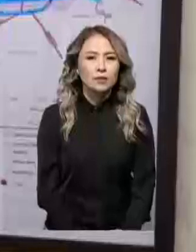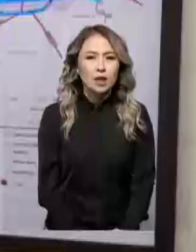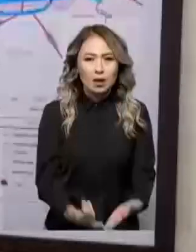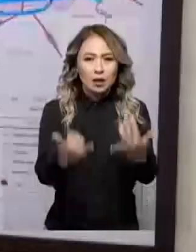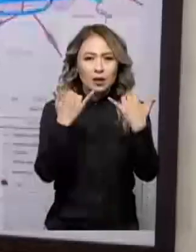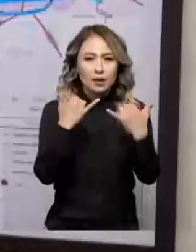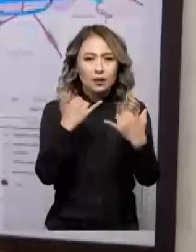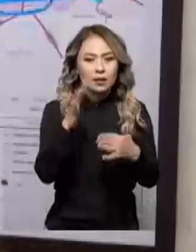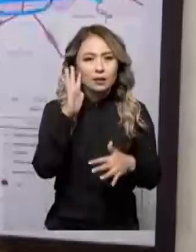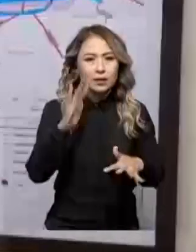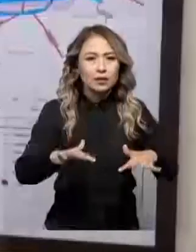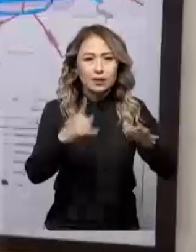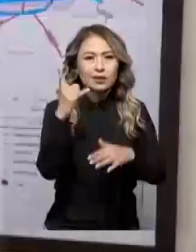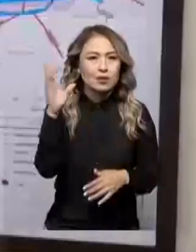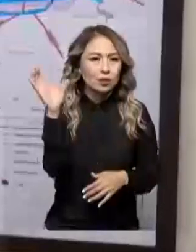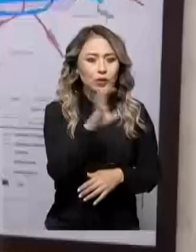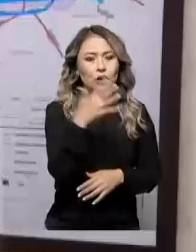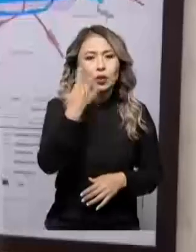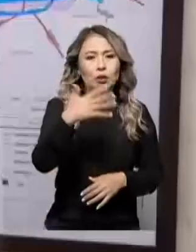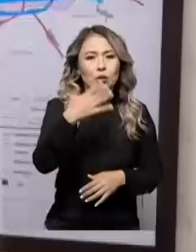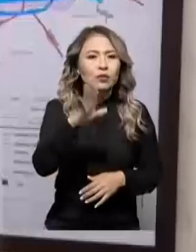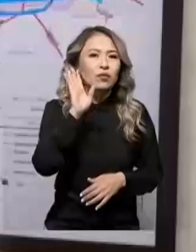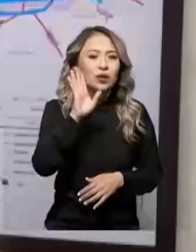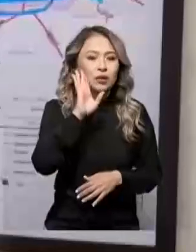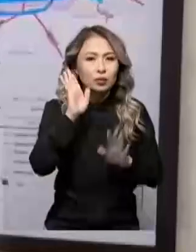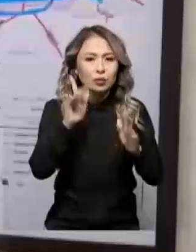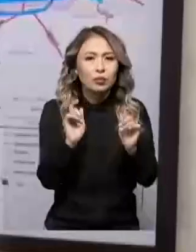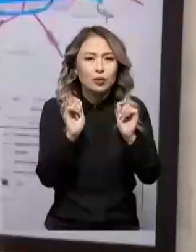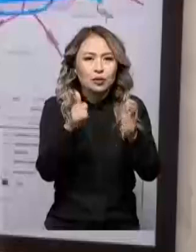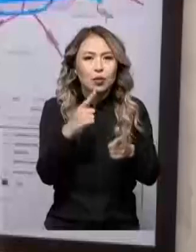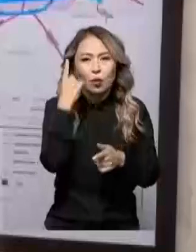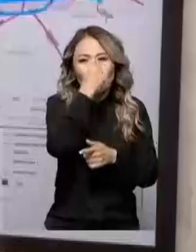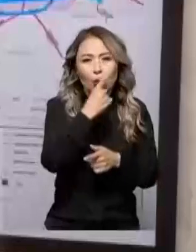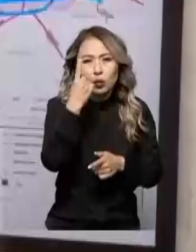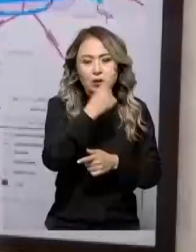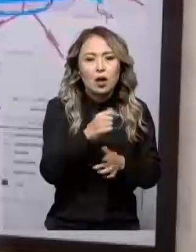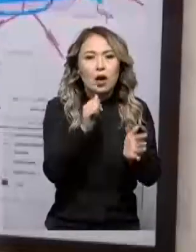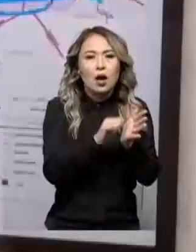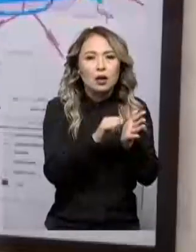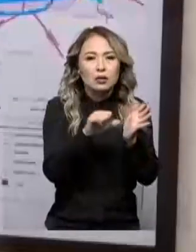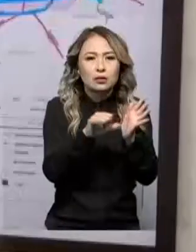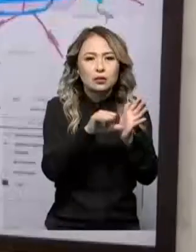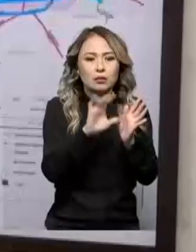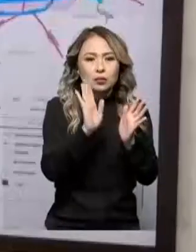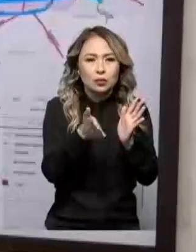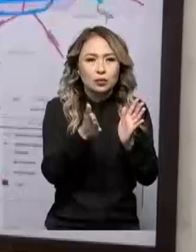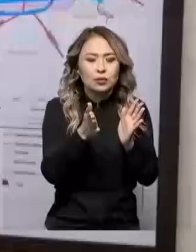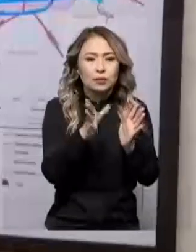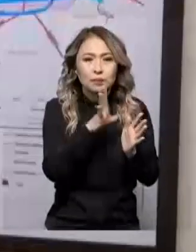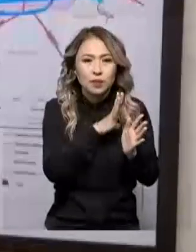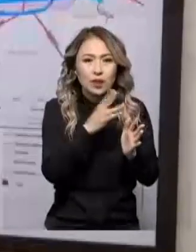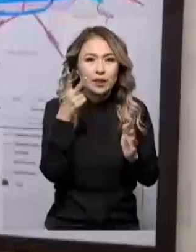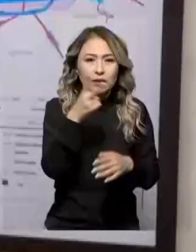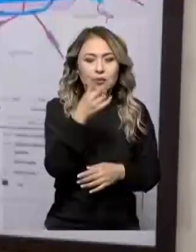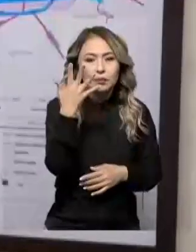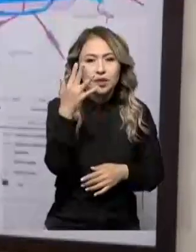Қазір теңізге секундына 50 текше метр су келеді. Бір жыл бұрын ағын секундына 6 текше метр болатын.